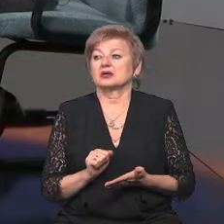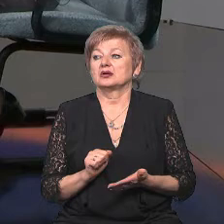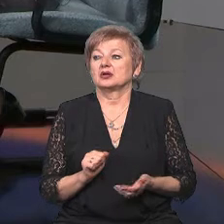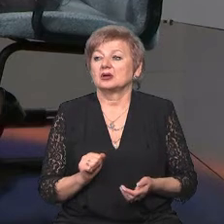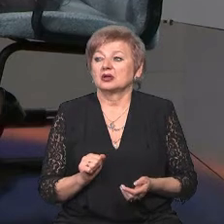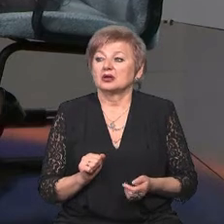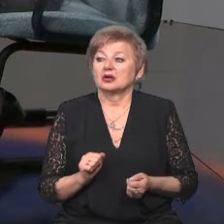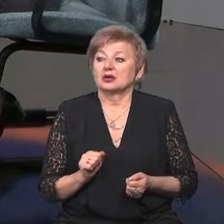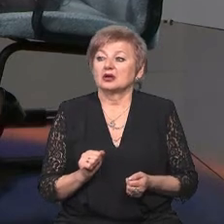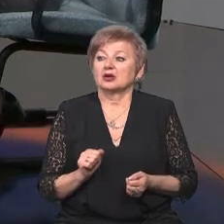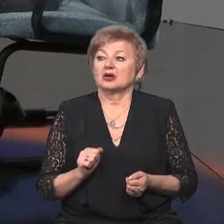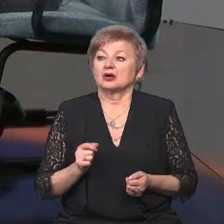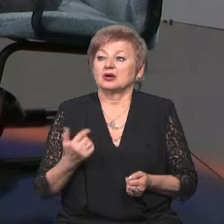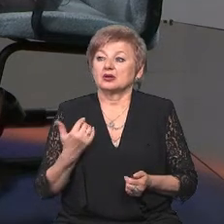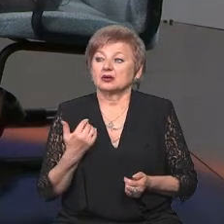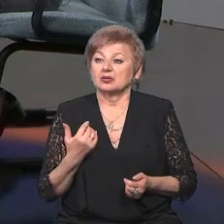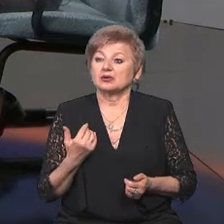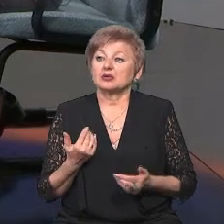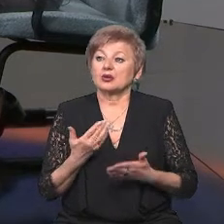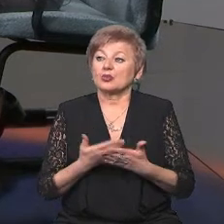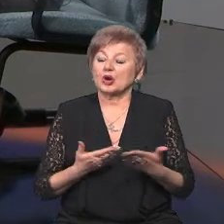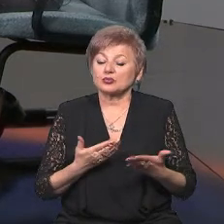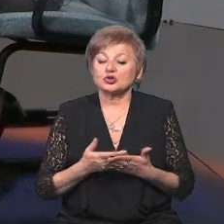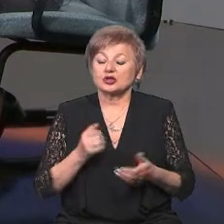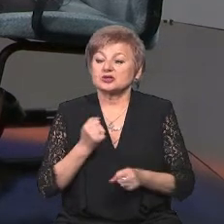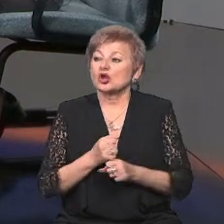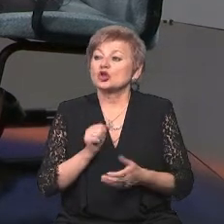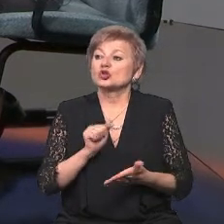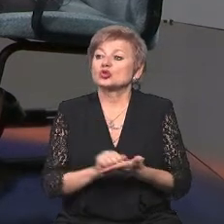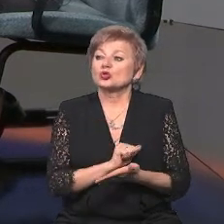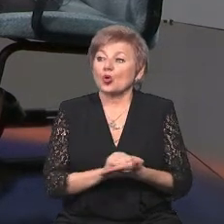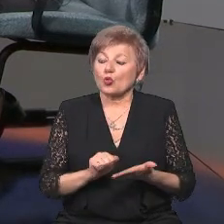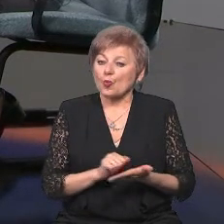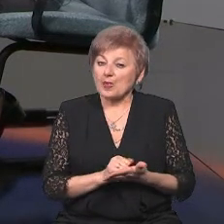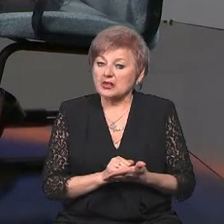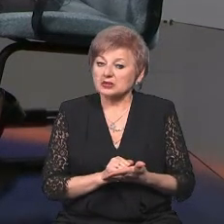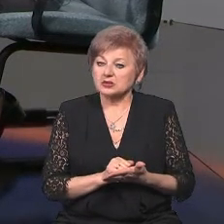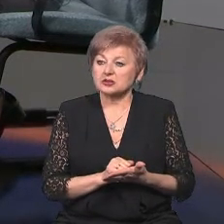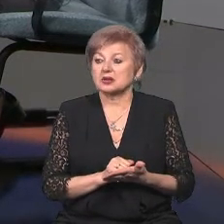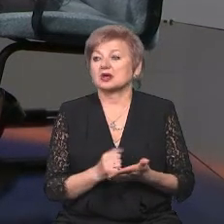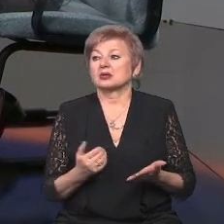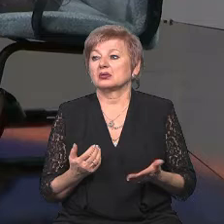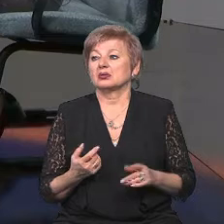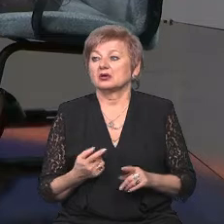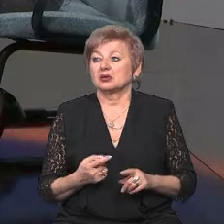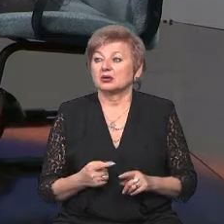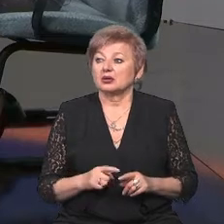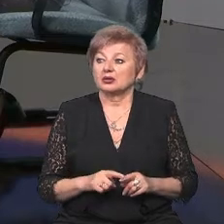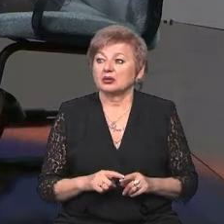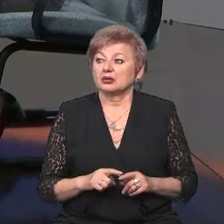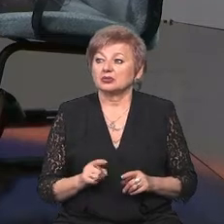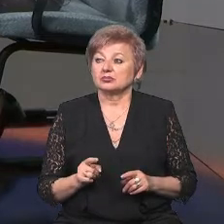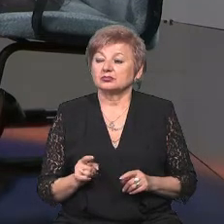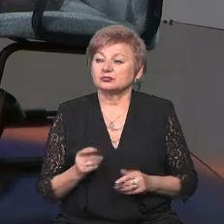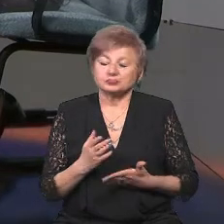науки. Вони нам порадили подивитися документи на їхньому сайті, сказали, що вони є чинними, незважаючи на те, що зараз склад